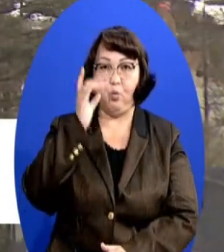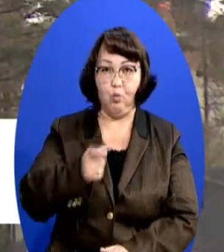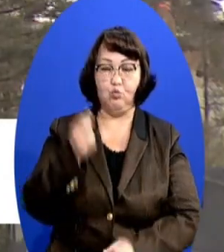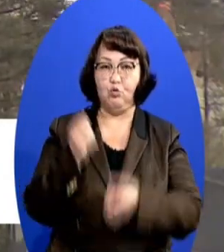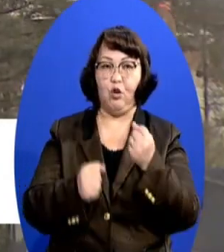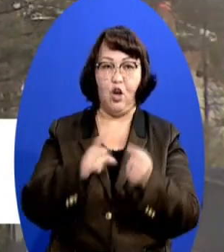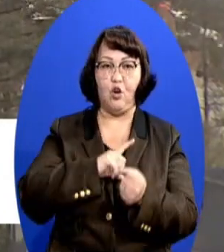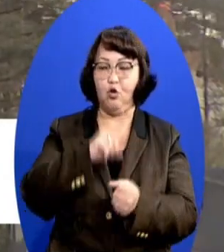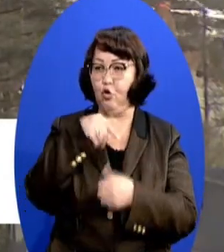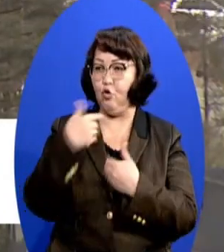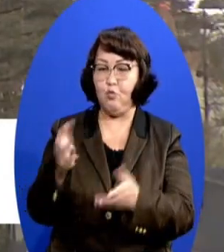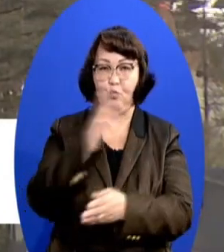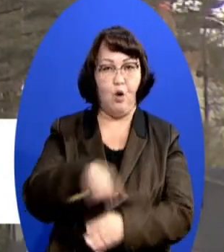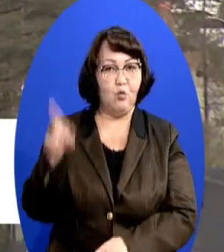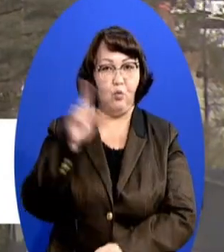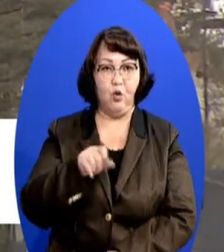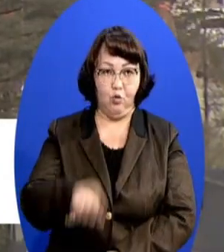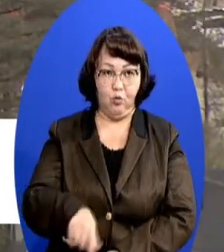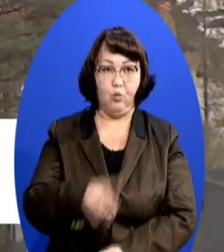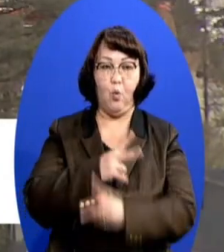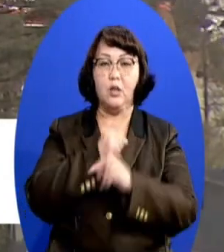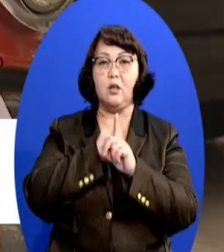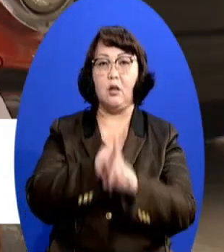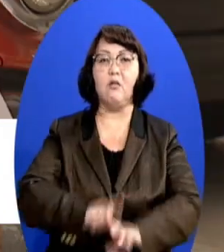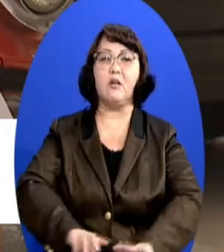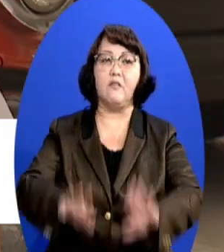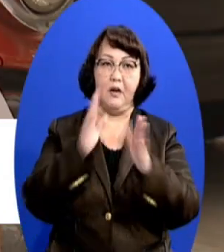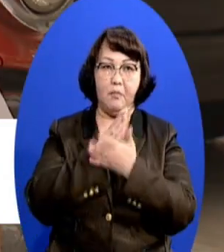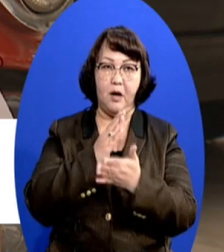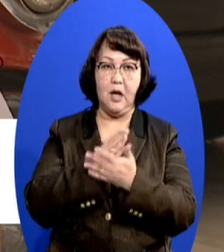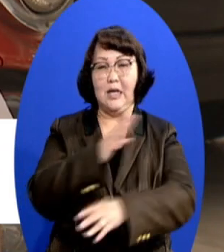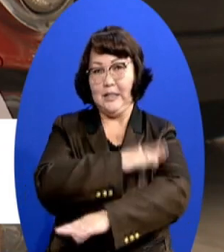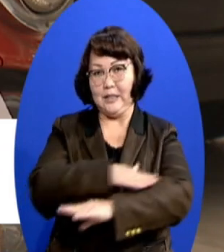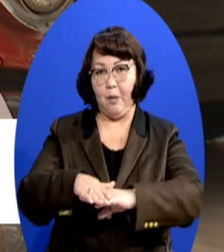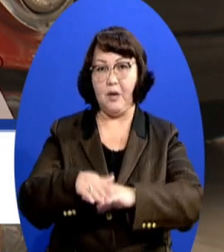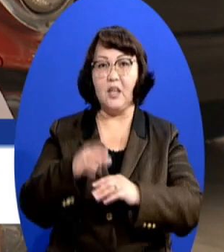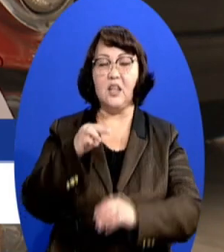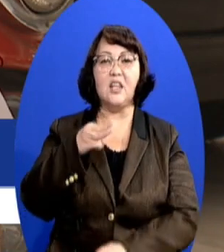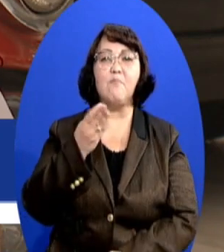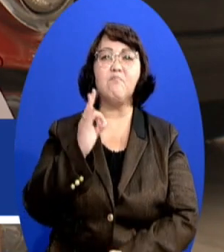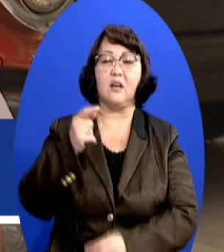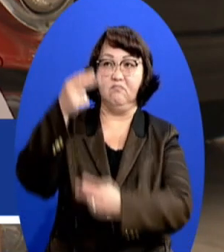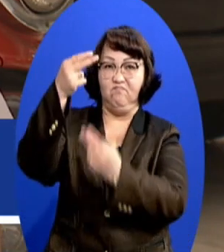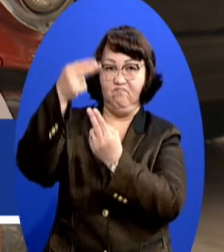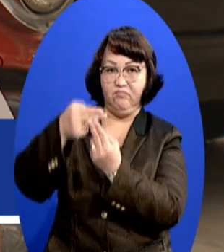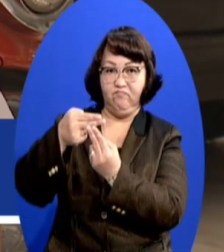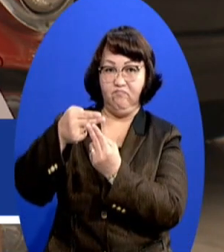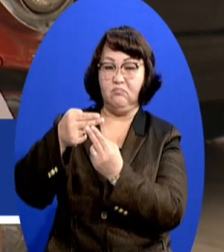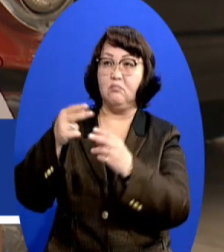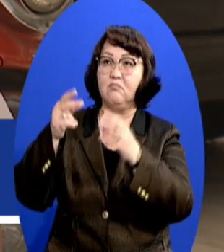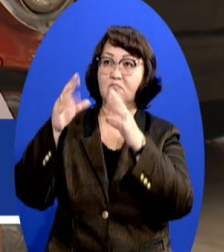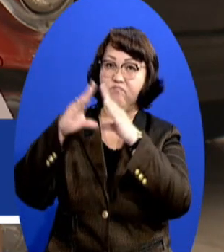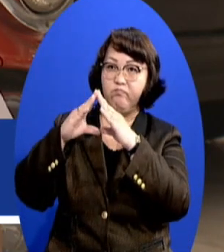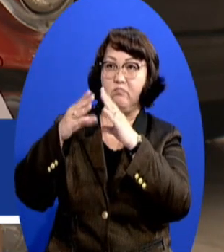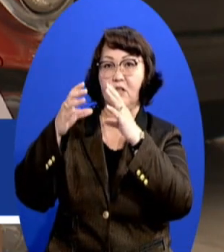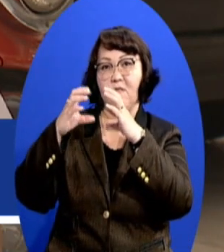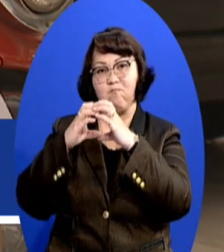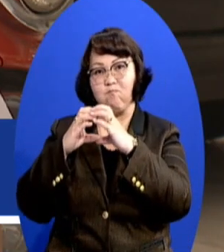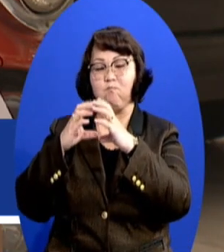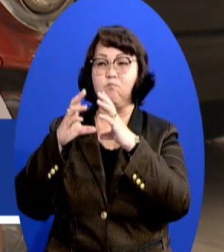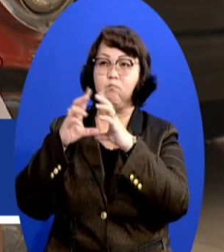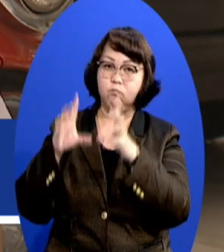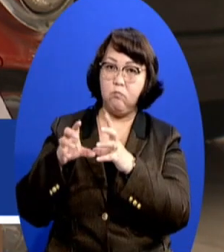бол өнөөдөр ч энэ заалт хэрэгжсээр байна. Замын тэмдэг тэмдэглэл олон улсын жишээн даваас өөрчлөгдсөн байгаа. Тэгэхээр